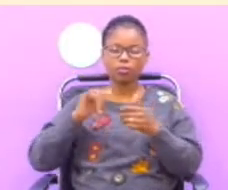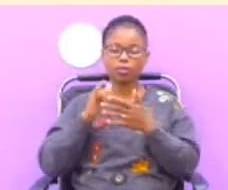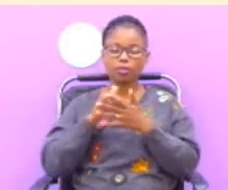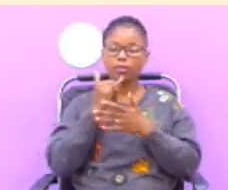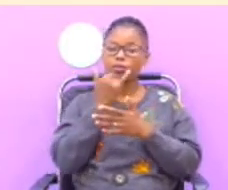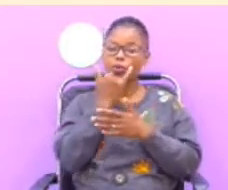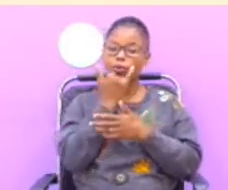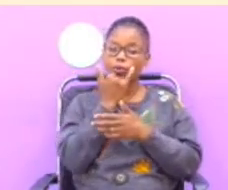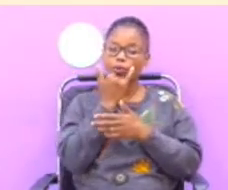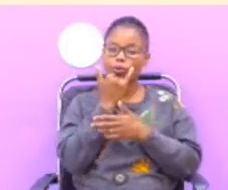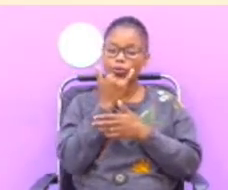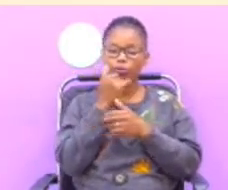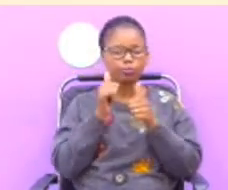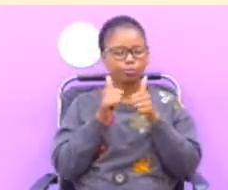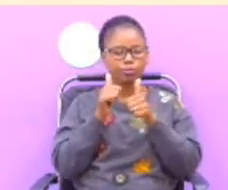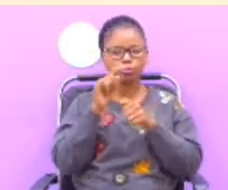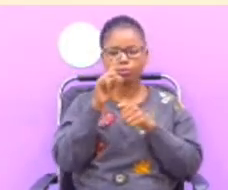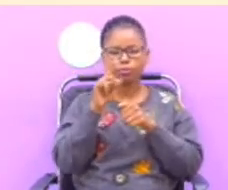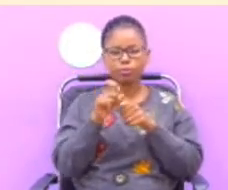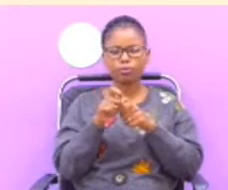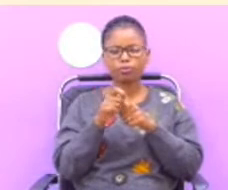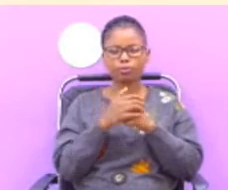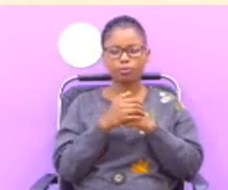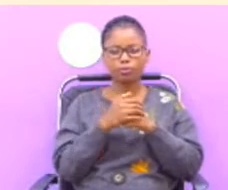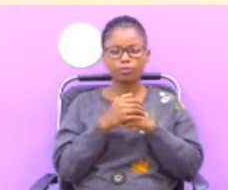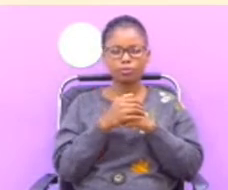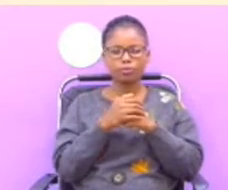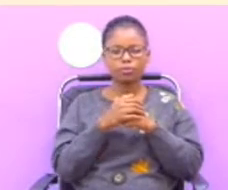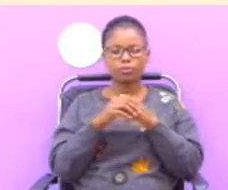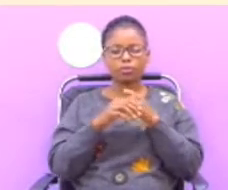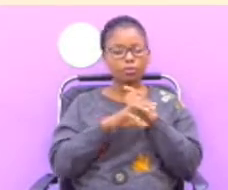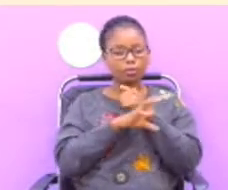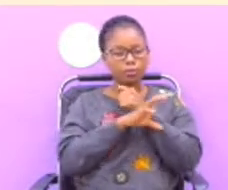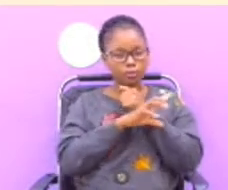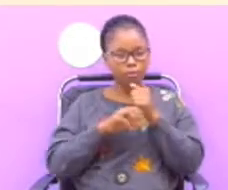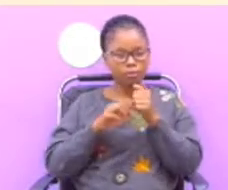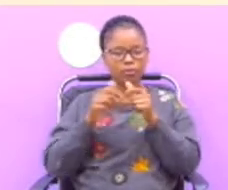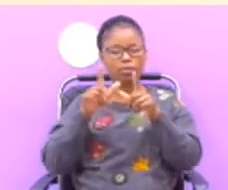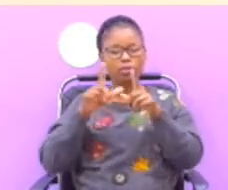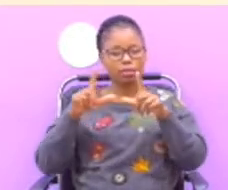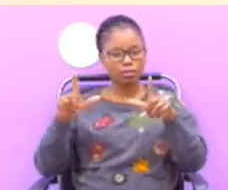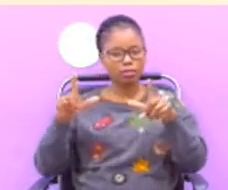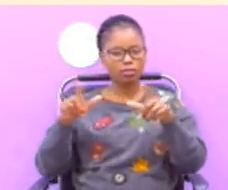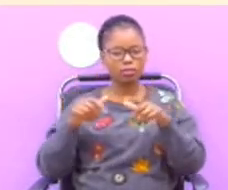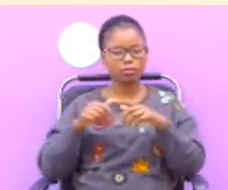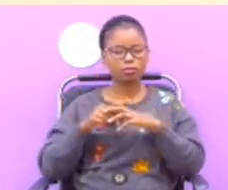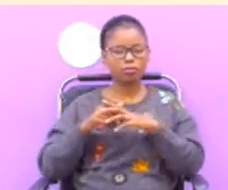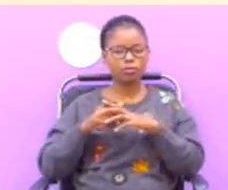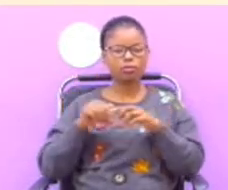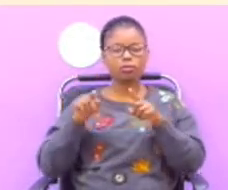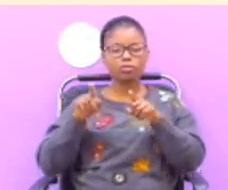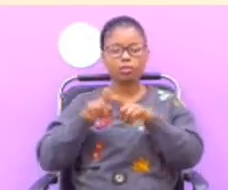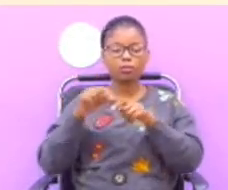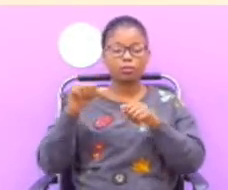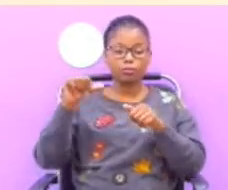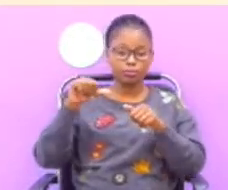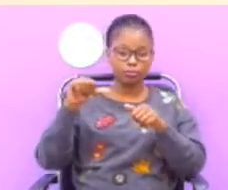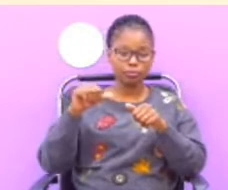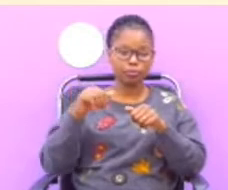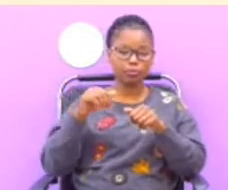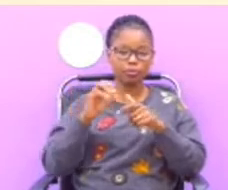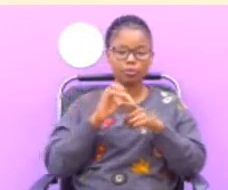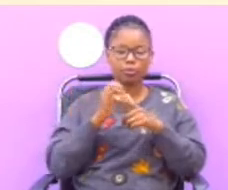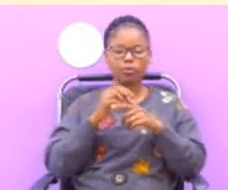Wehia wadhamaki ni uliku. Wehia wadhamaki ni kutunya na migoda. Wehia wadhamaki ni umaraya. Wehia wadhamaki